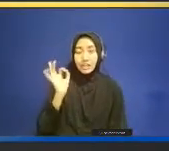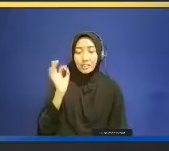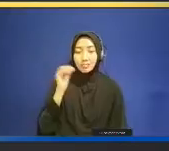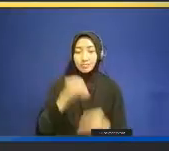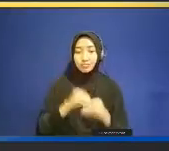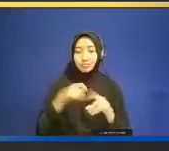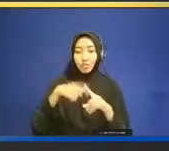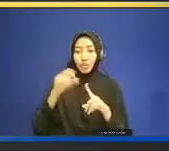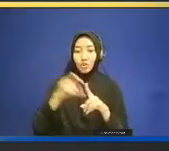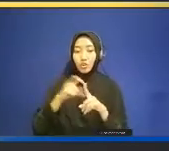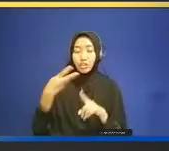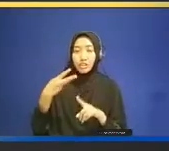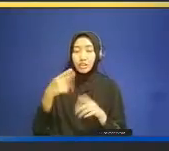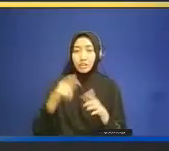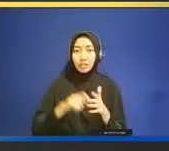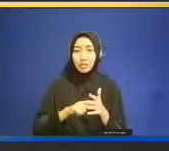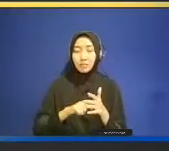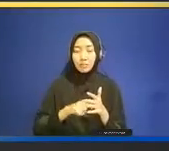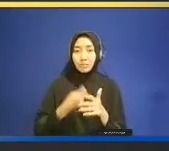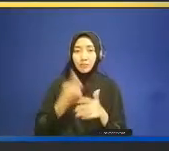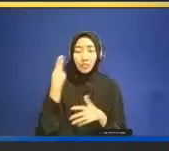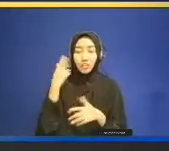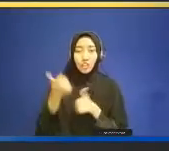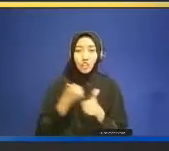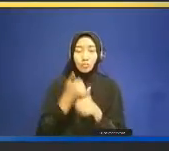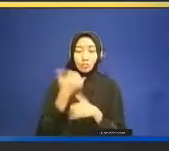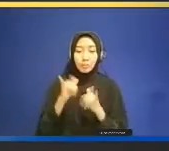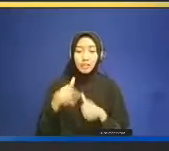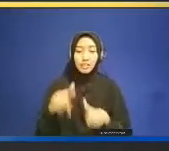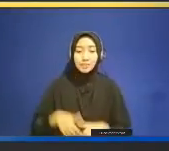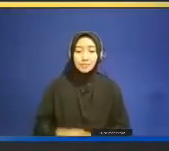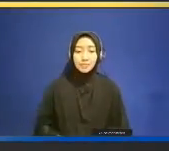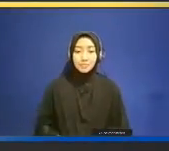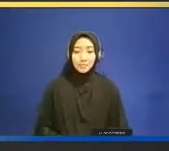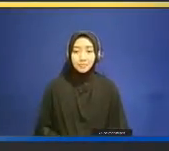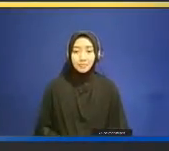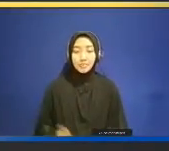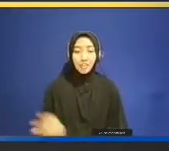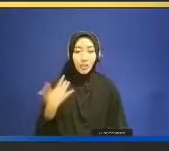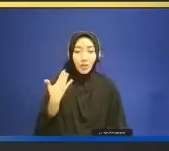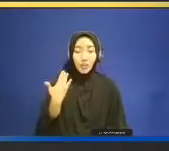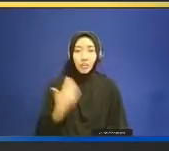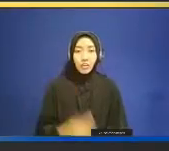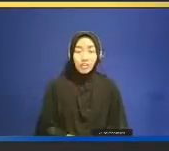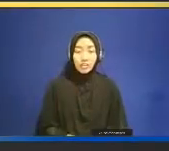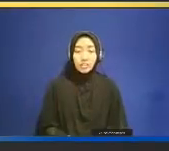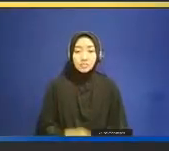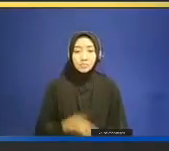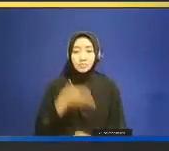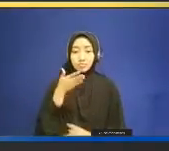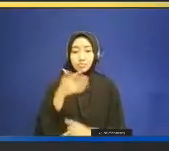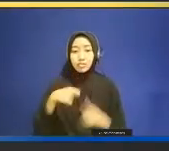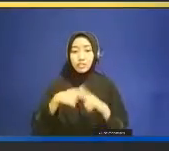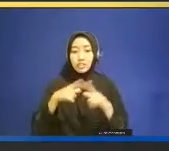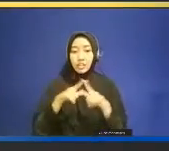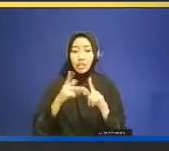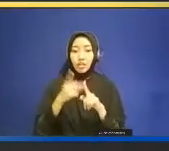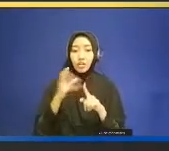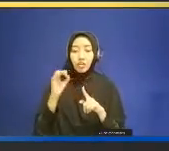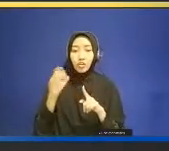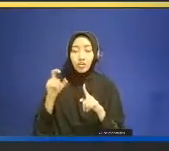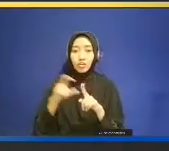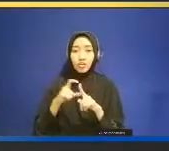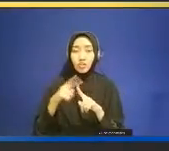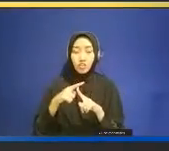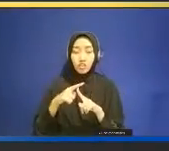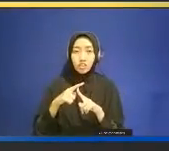kode PIN untuk mengikuti permainan ini ya Ayo sekali lagi menuju link tahun yang tercantum di layar